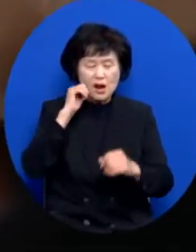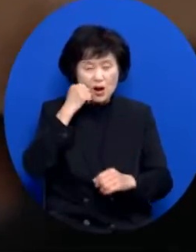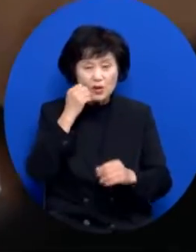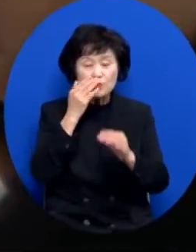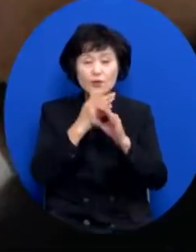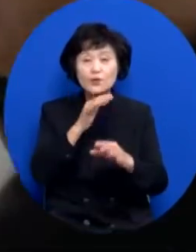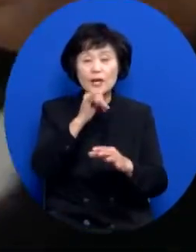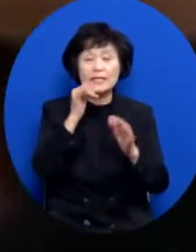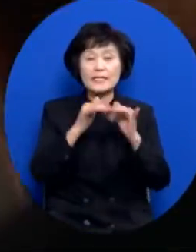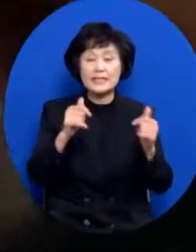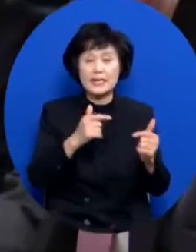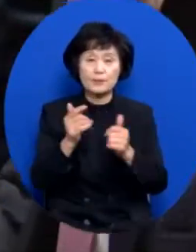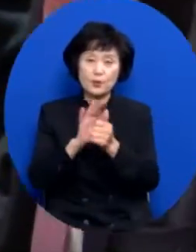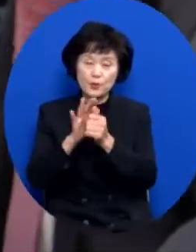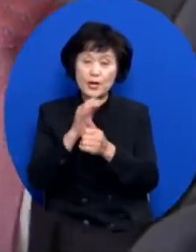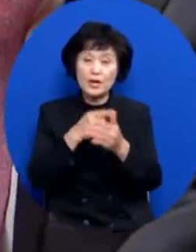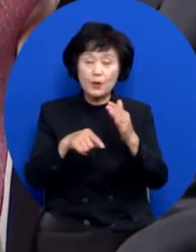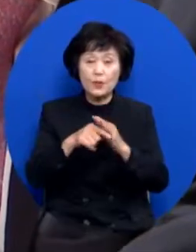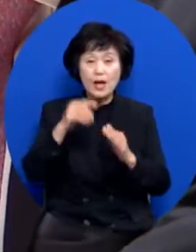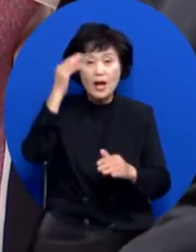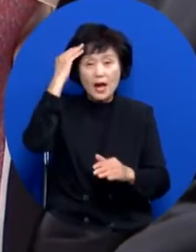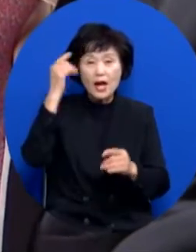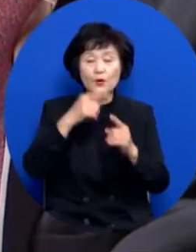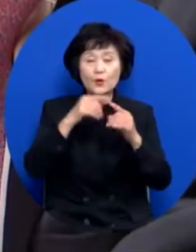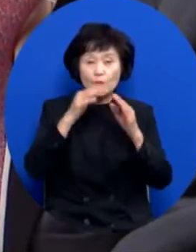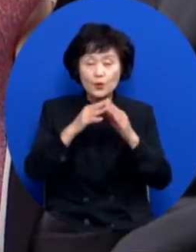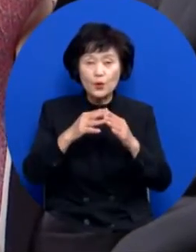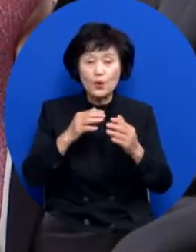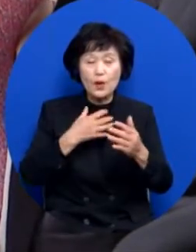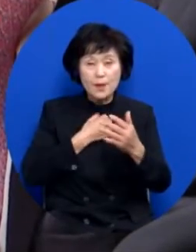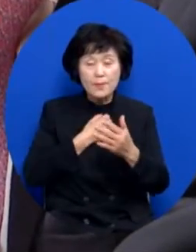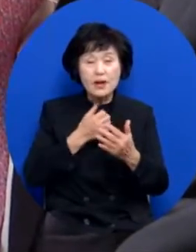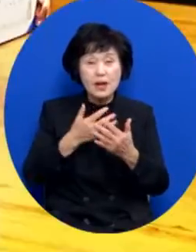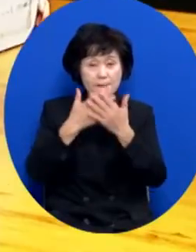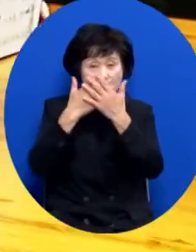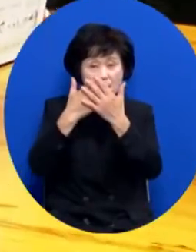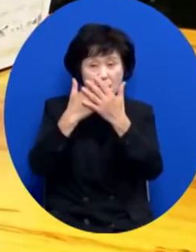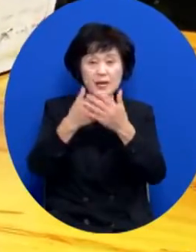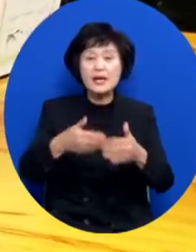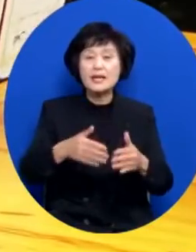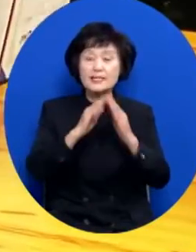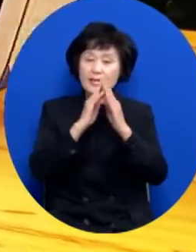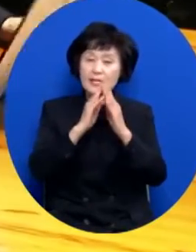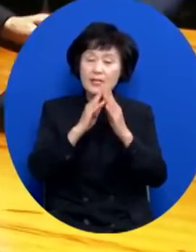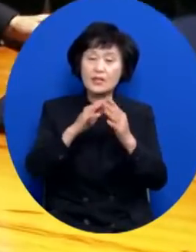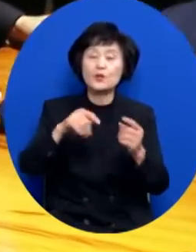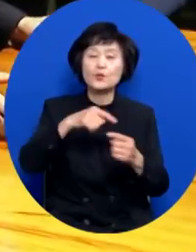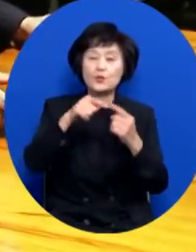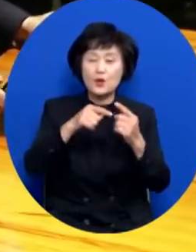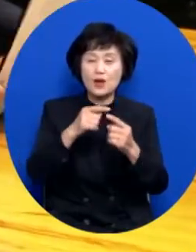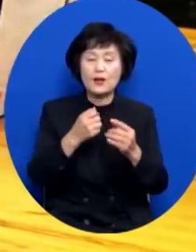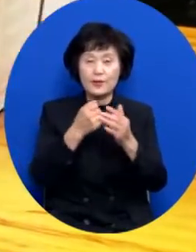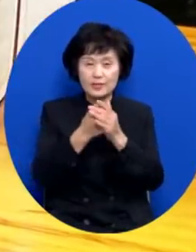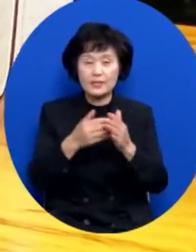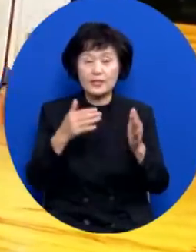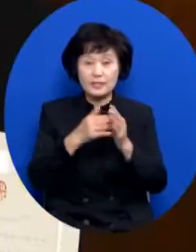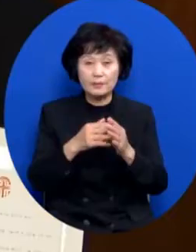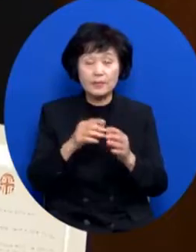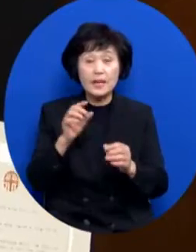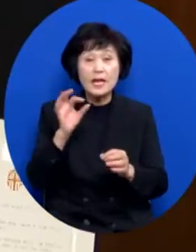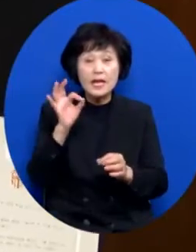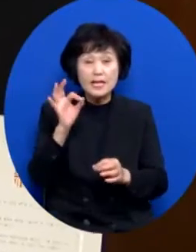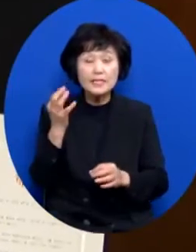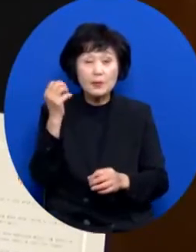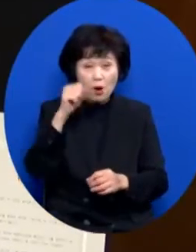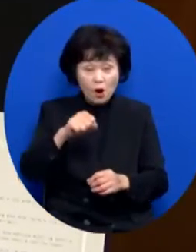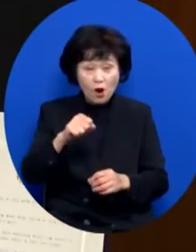지원하기 위한 한국교회 트라우마센터 설립과 운영에 공동으로 협력하기로 했습니다 여의도순복음교회는 10억원을